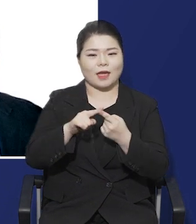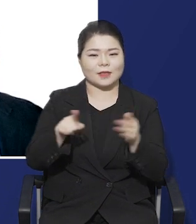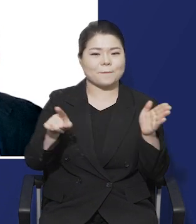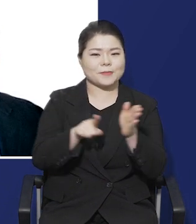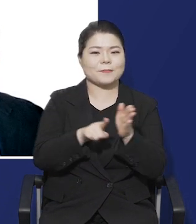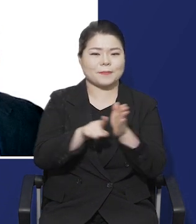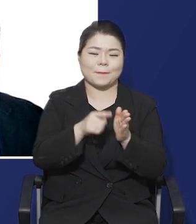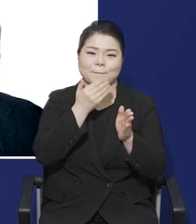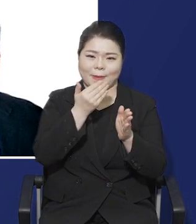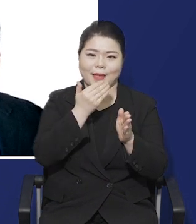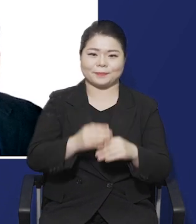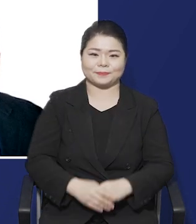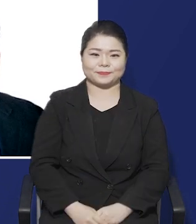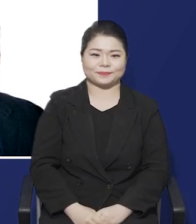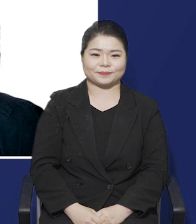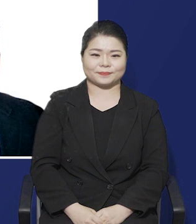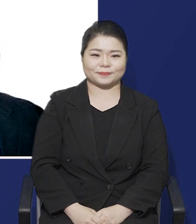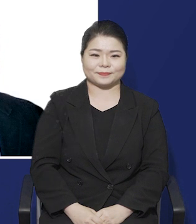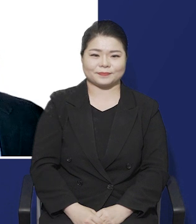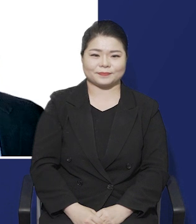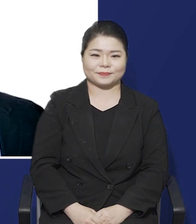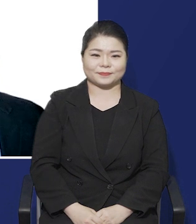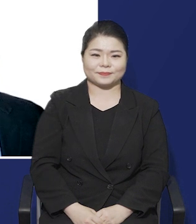큰 장점이라고 볼 수 있습니다.